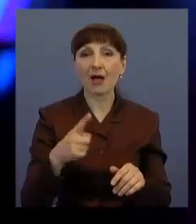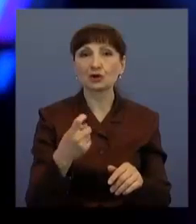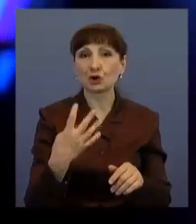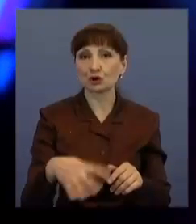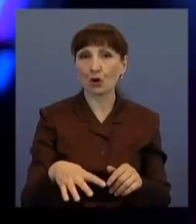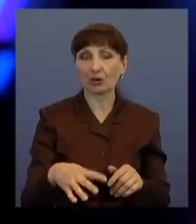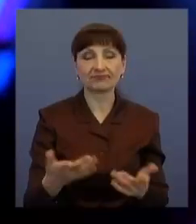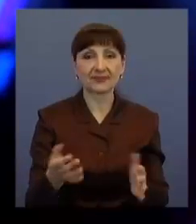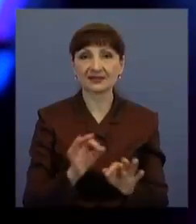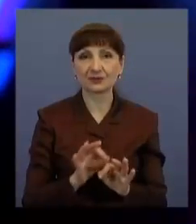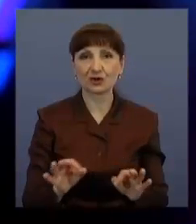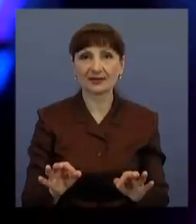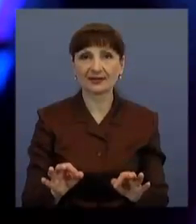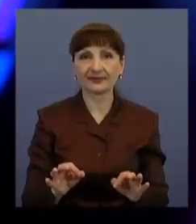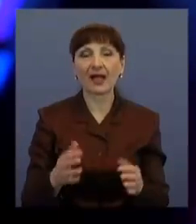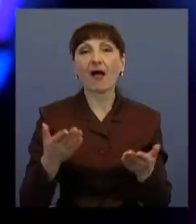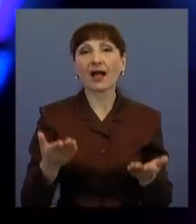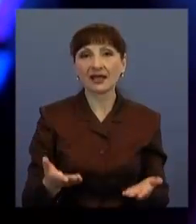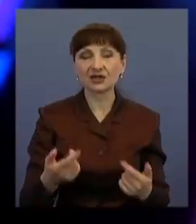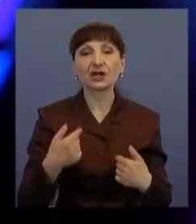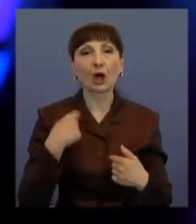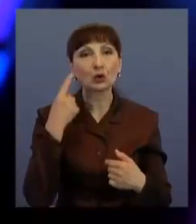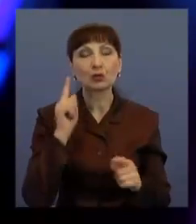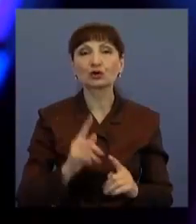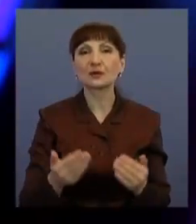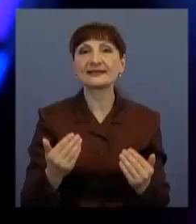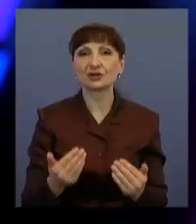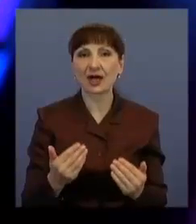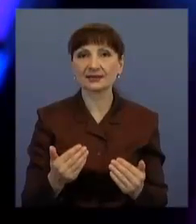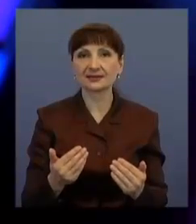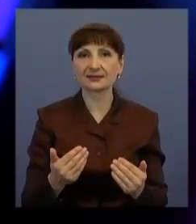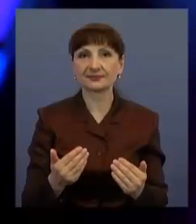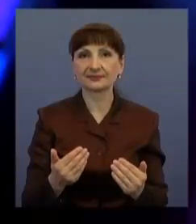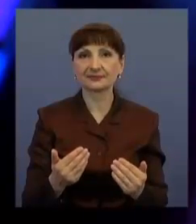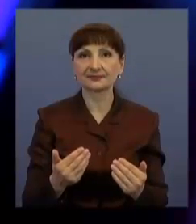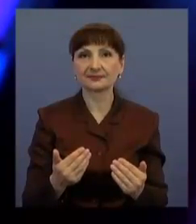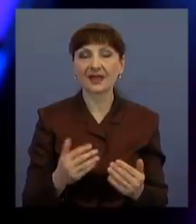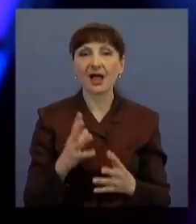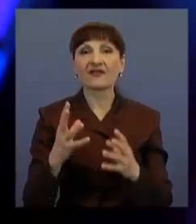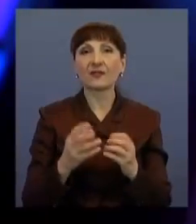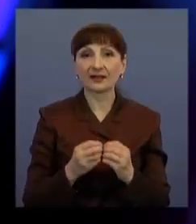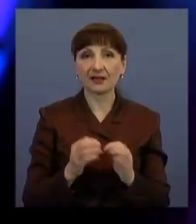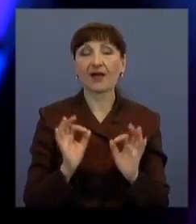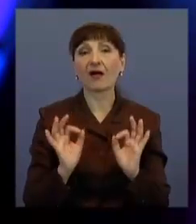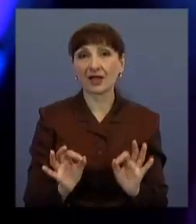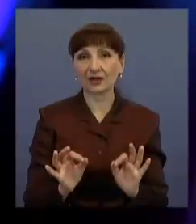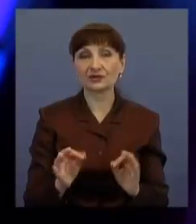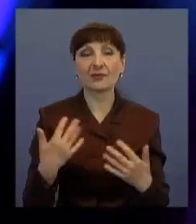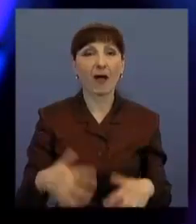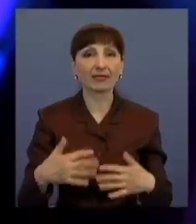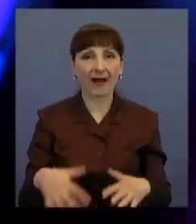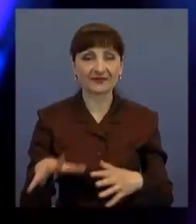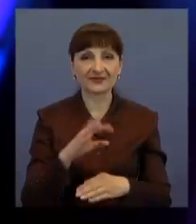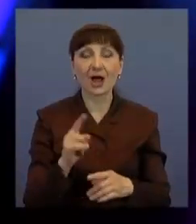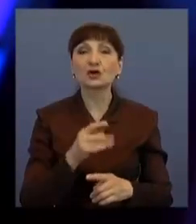Как замечательно. Ну, конечно, мне кажется, сейчас немножко вполне логичный такой мандраж. Вот что бы вы